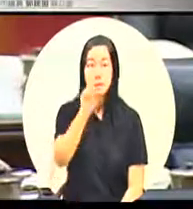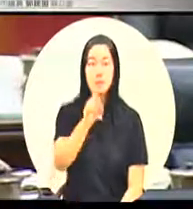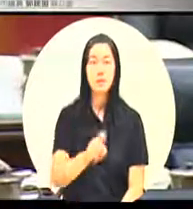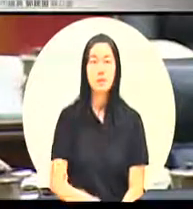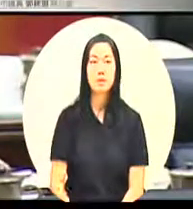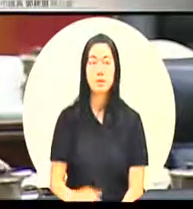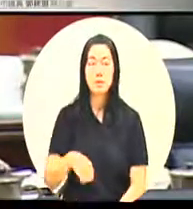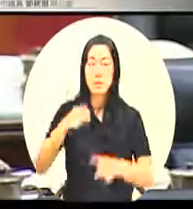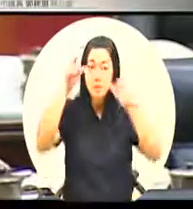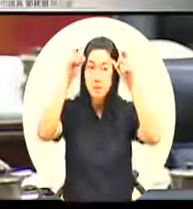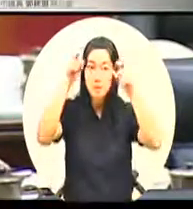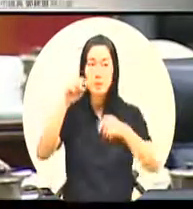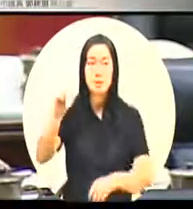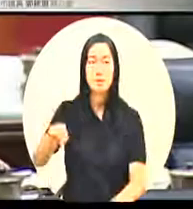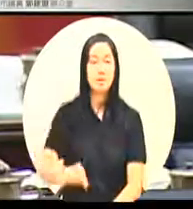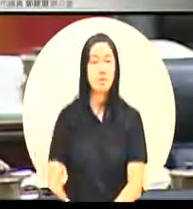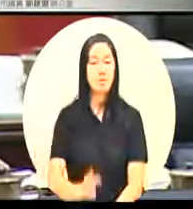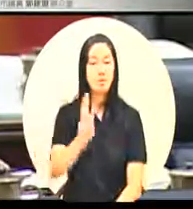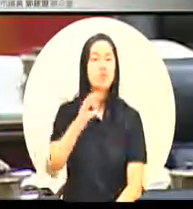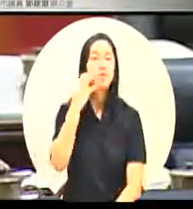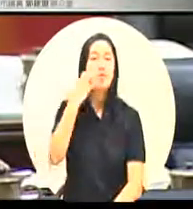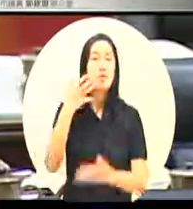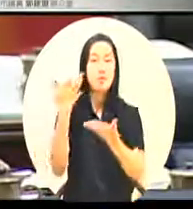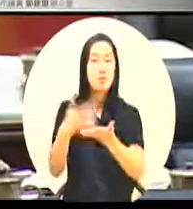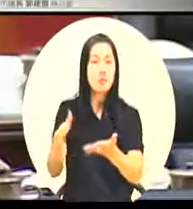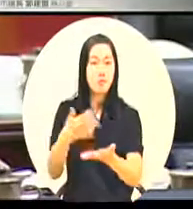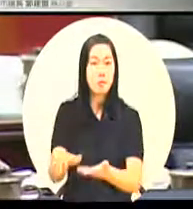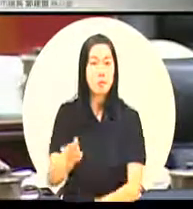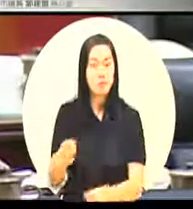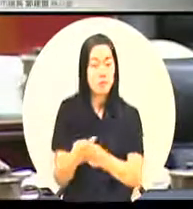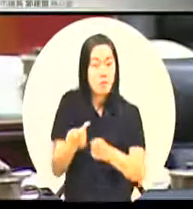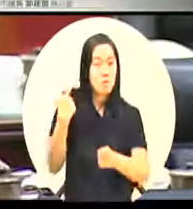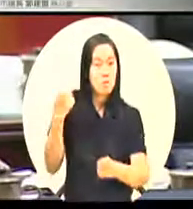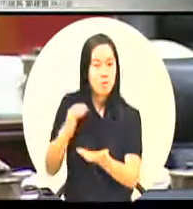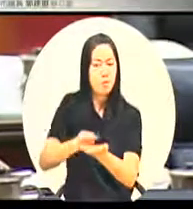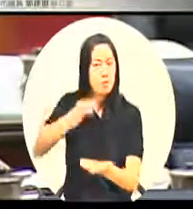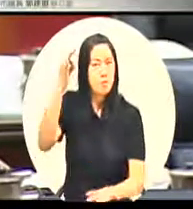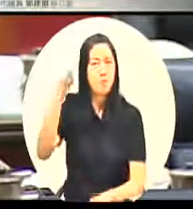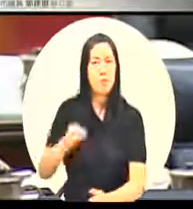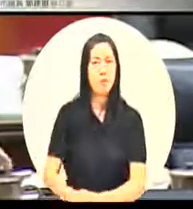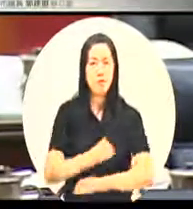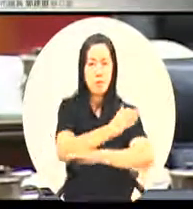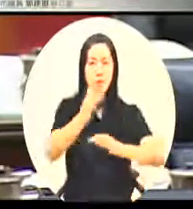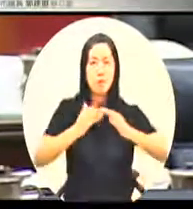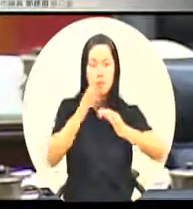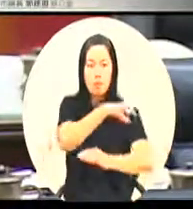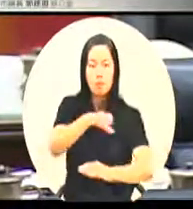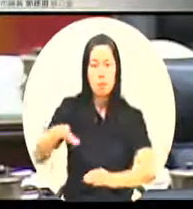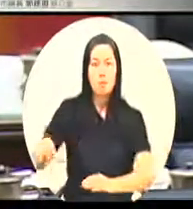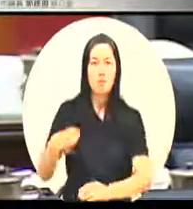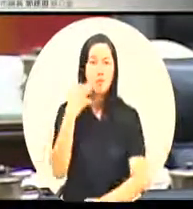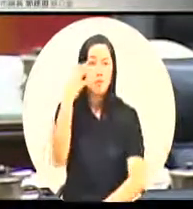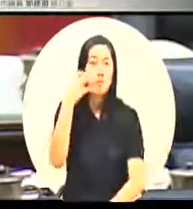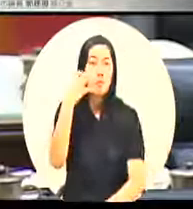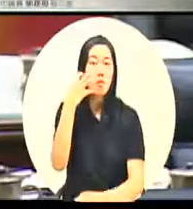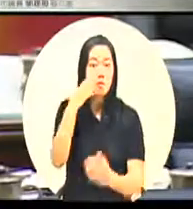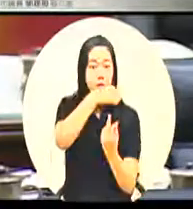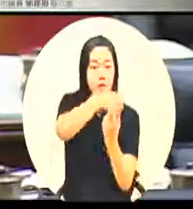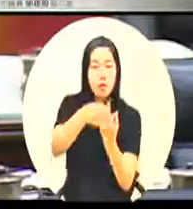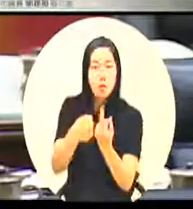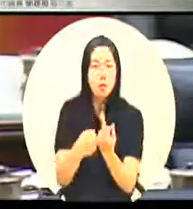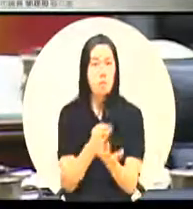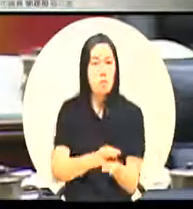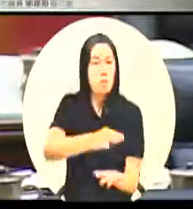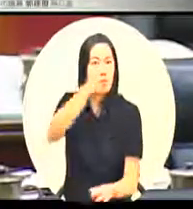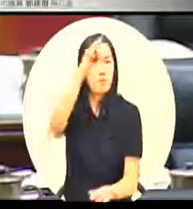咱高雄哦。水果足济，你知影？旧年水果是足贵的，规个县市有哪是水果食金蕉的？台北囡仔金蕉足